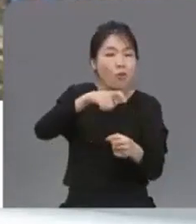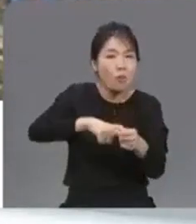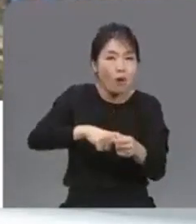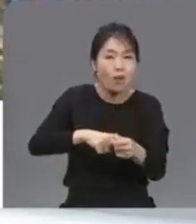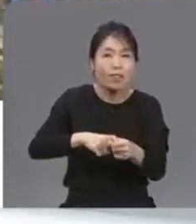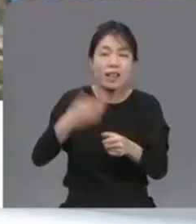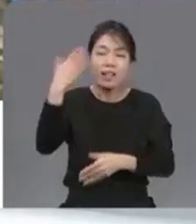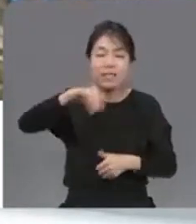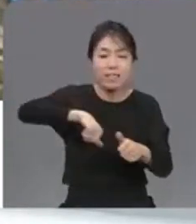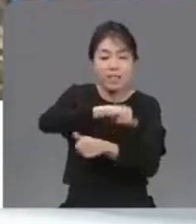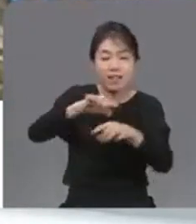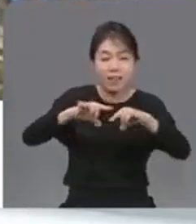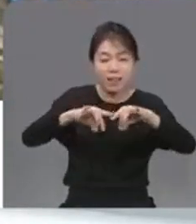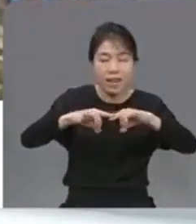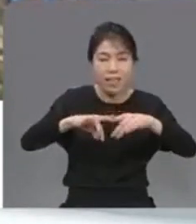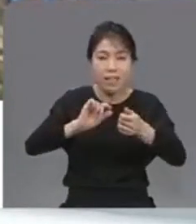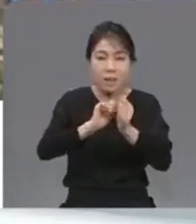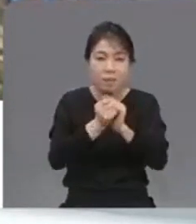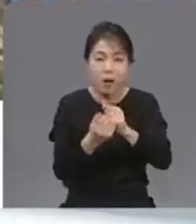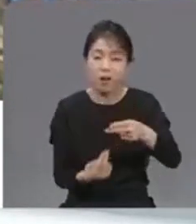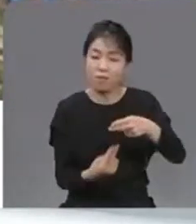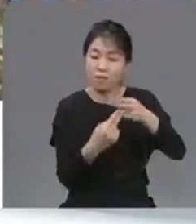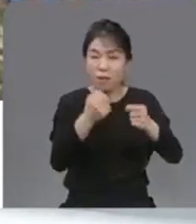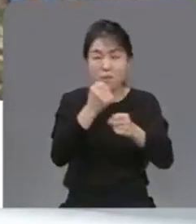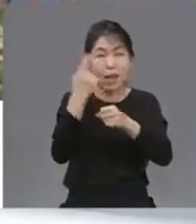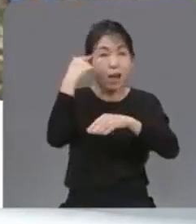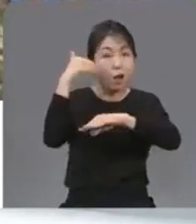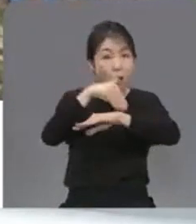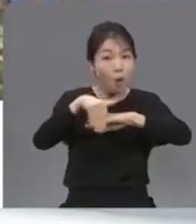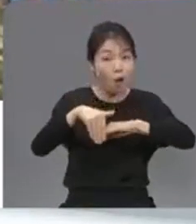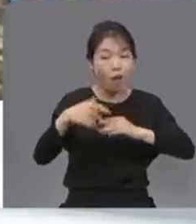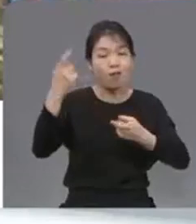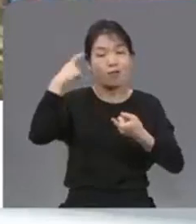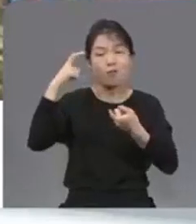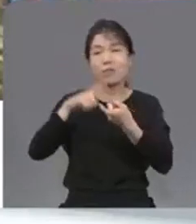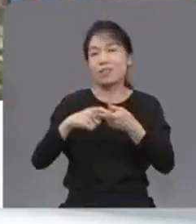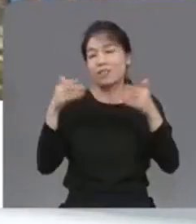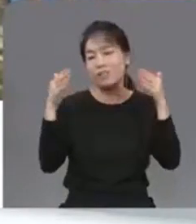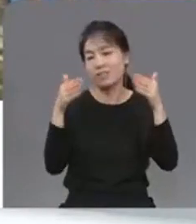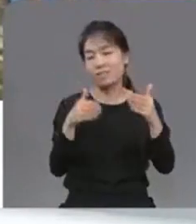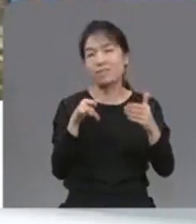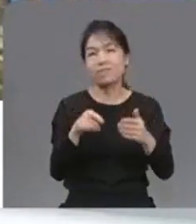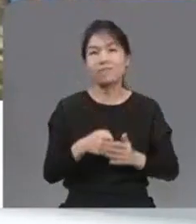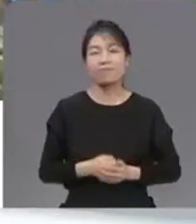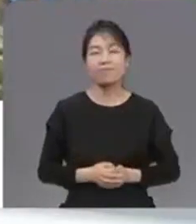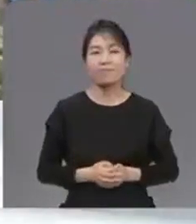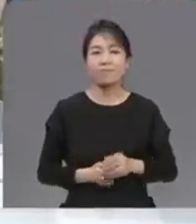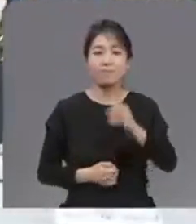재생에너지 펀드를 출시할 계획을 세우고 있어 관심입니다. 보도에 유철훈 기자입니다.